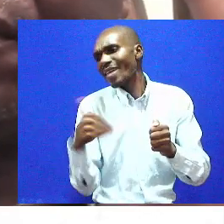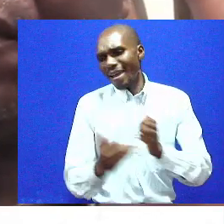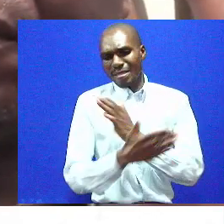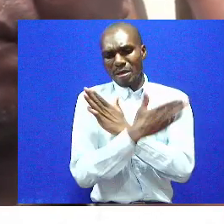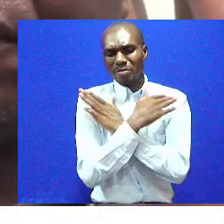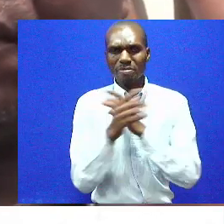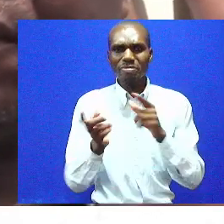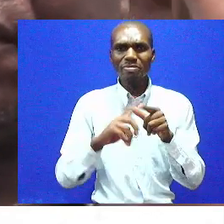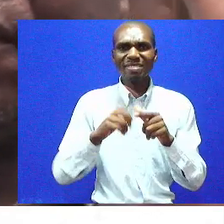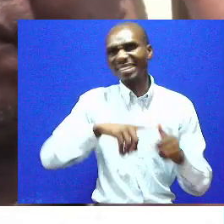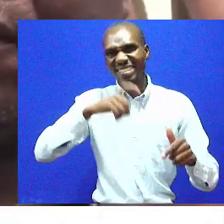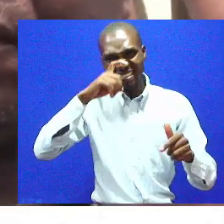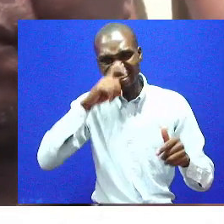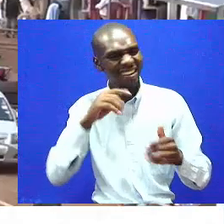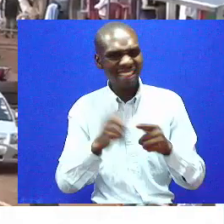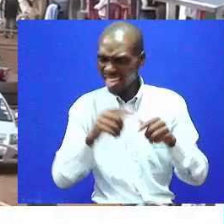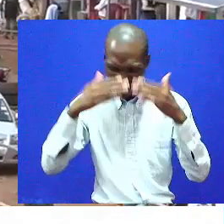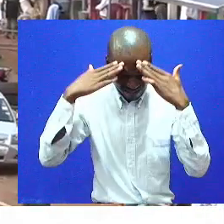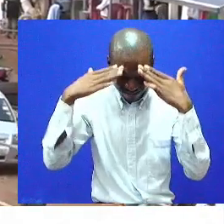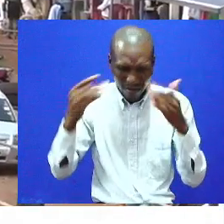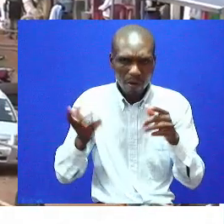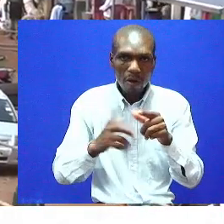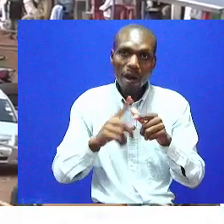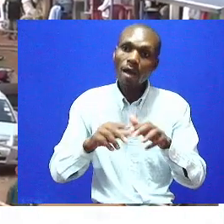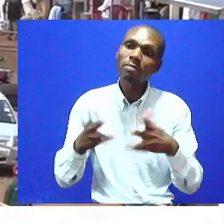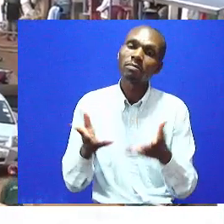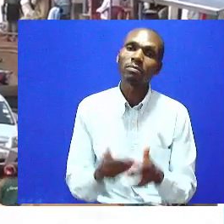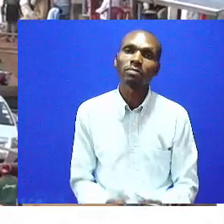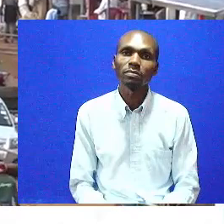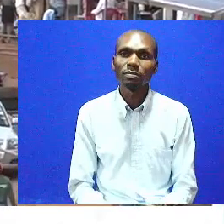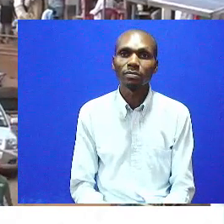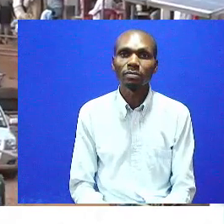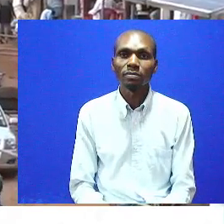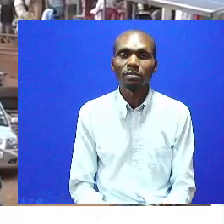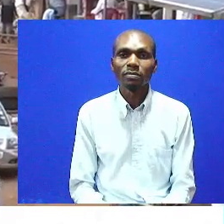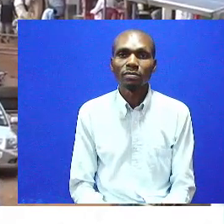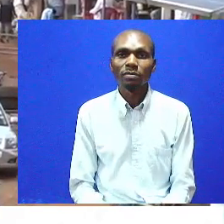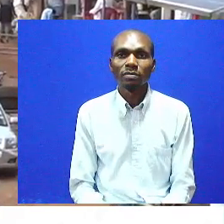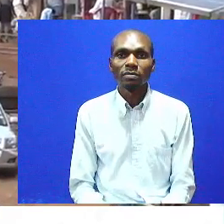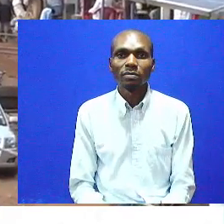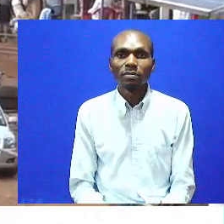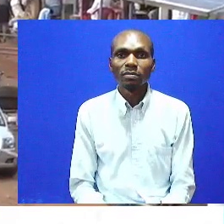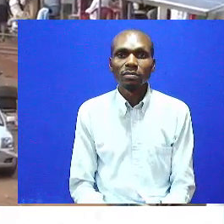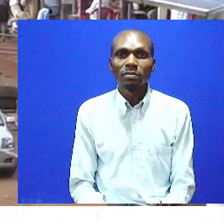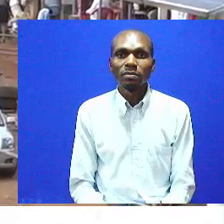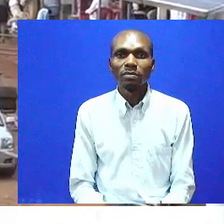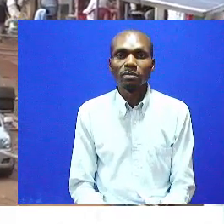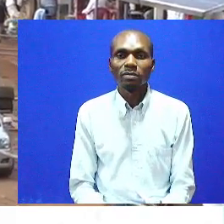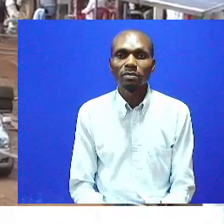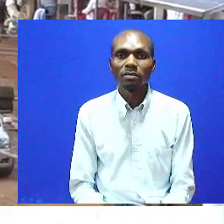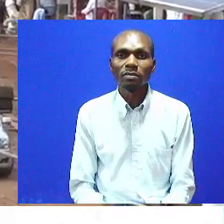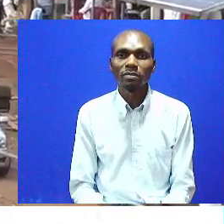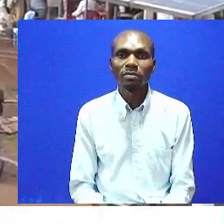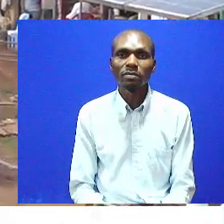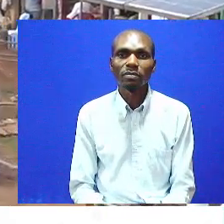labda wifu, sijui wanataka nini. Ngoribo tiri kata seni Candice TV, Brighton, Makori.